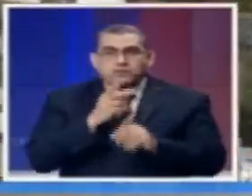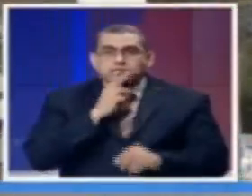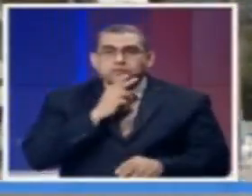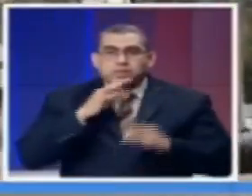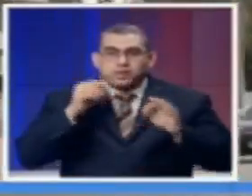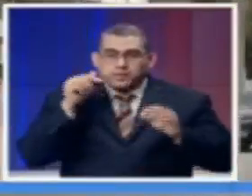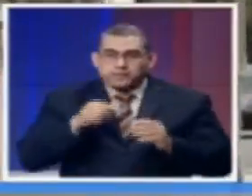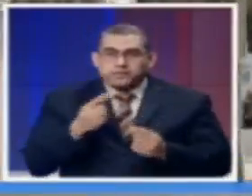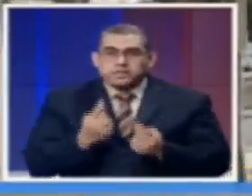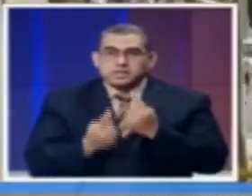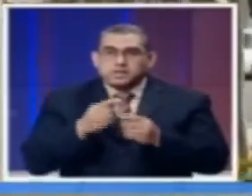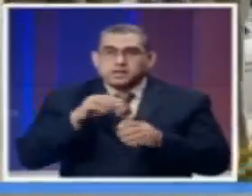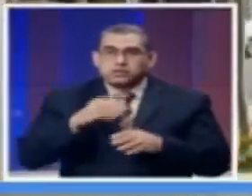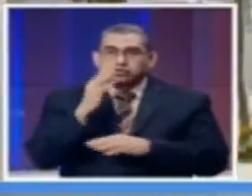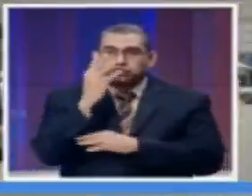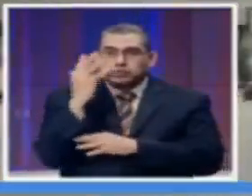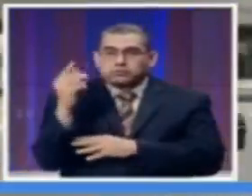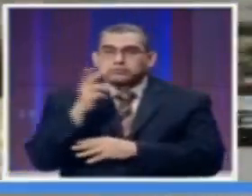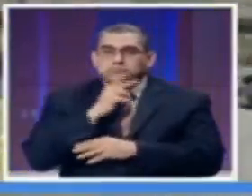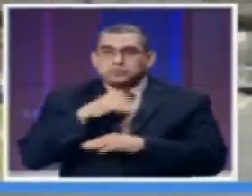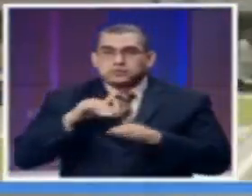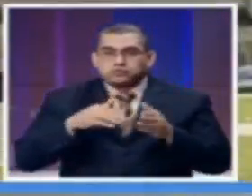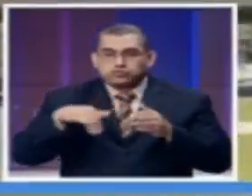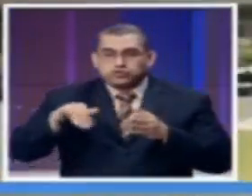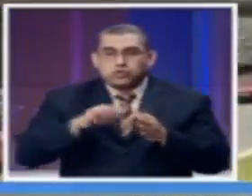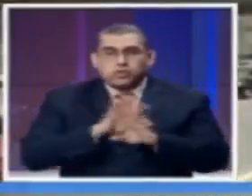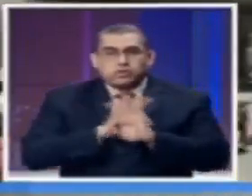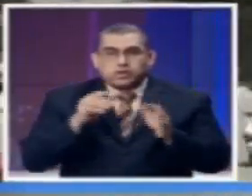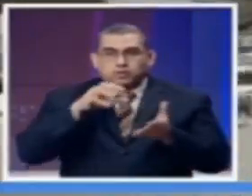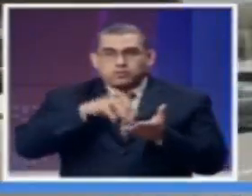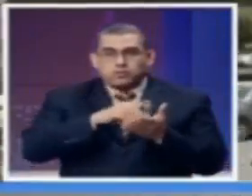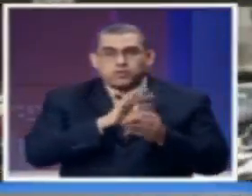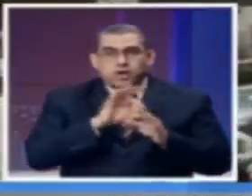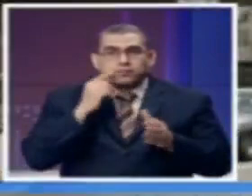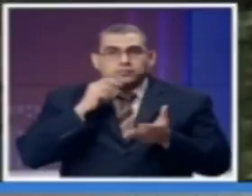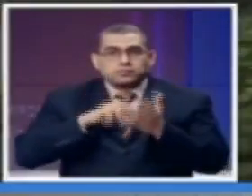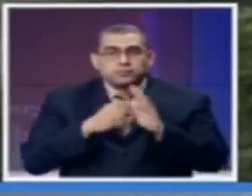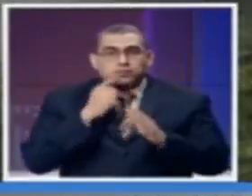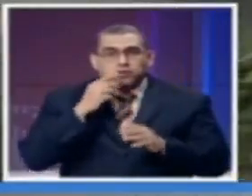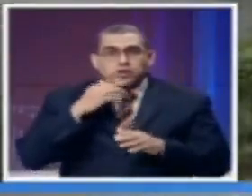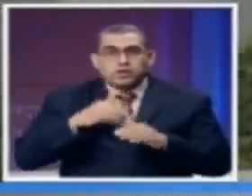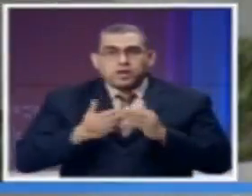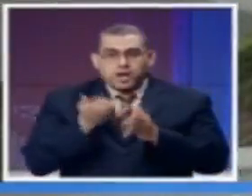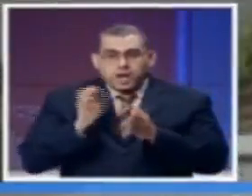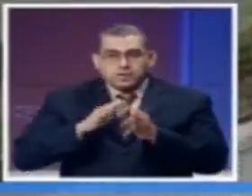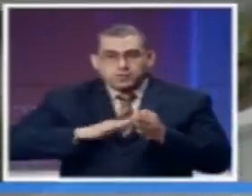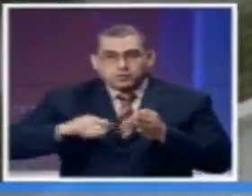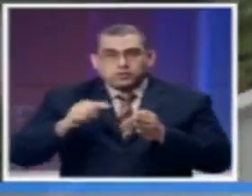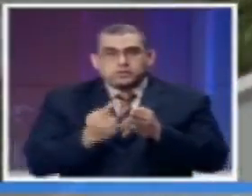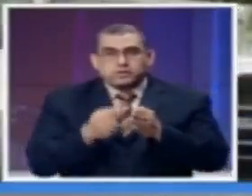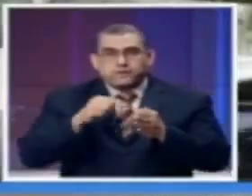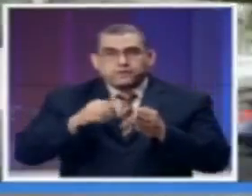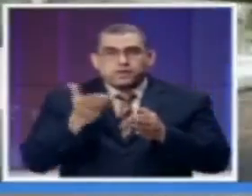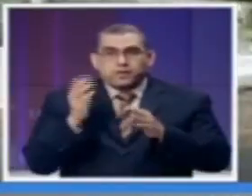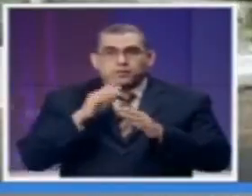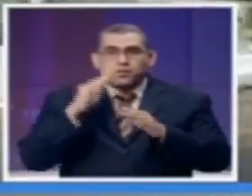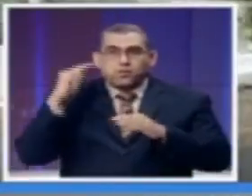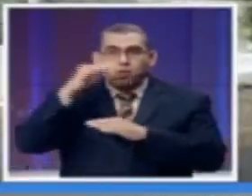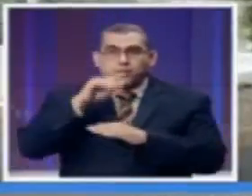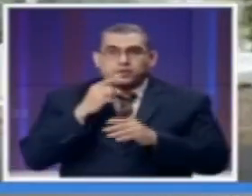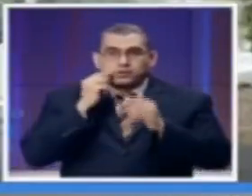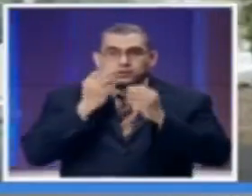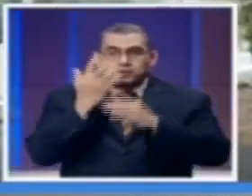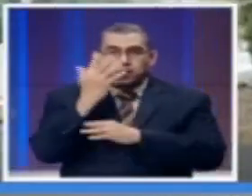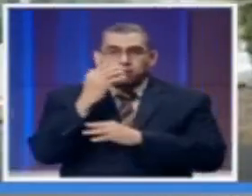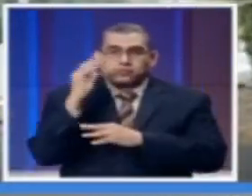خلال مشروع زراعة الأشجار والزهور على جانبي الطرق وفوق الطابق الخرساني لتزيد هذا التطوير جمالا